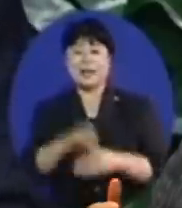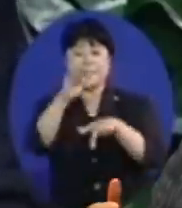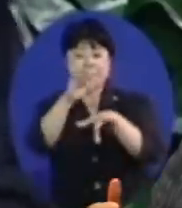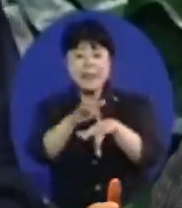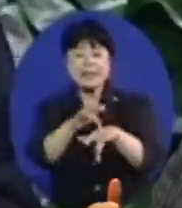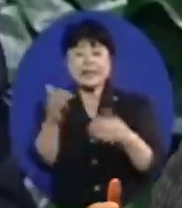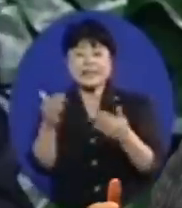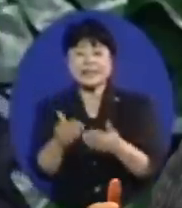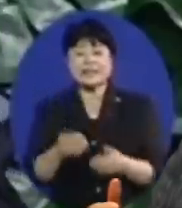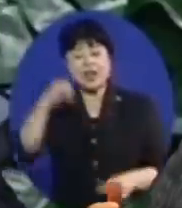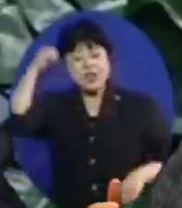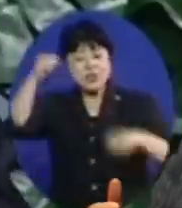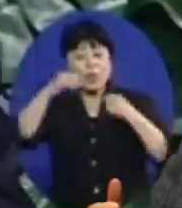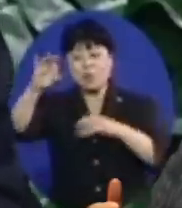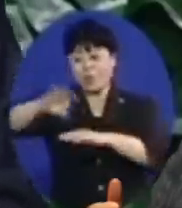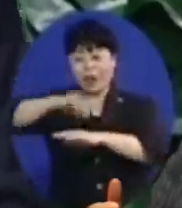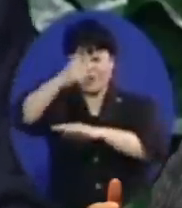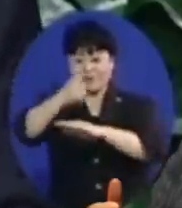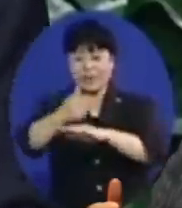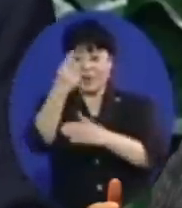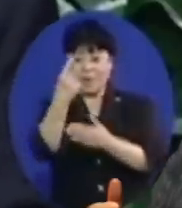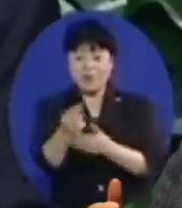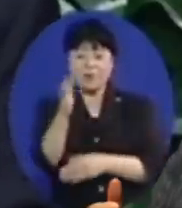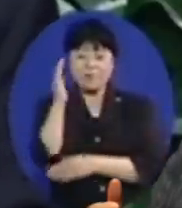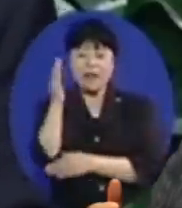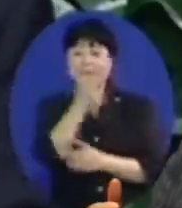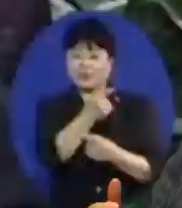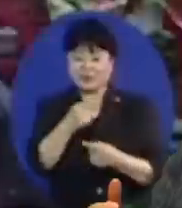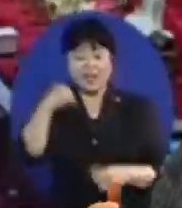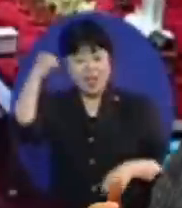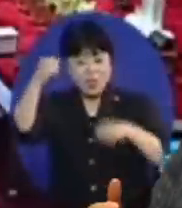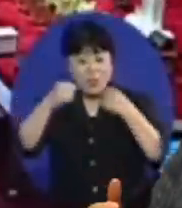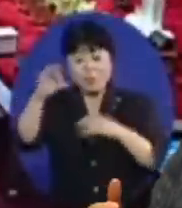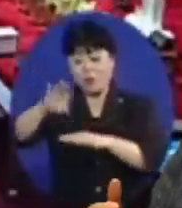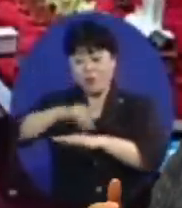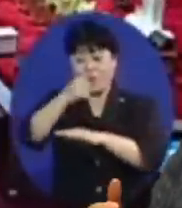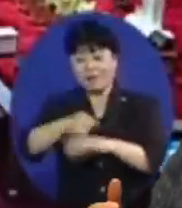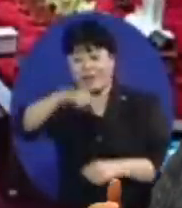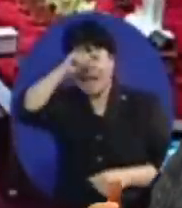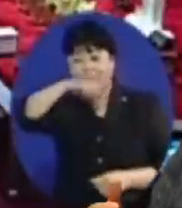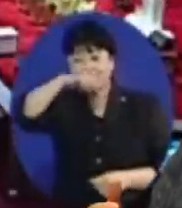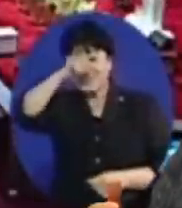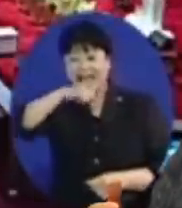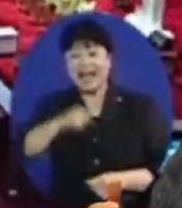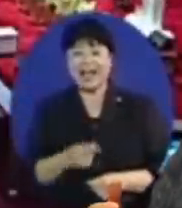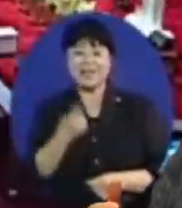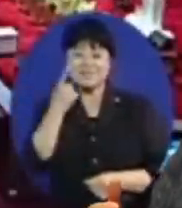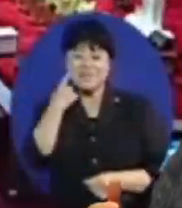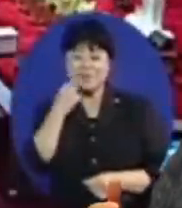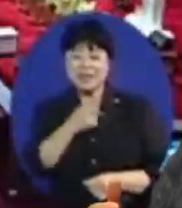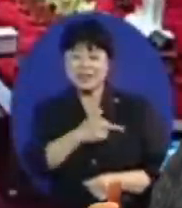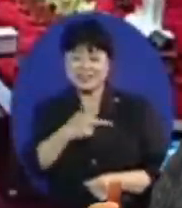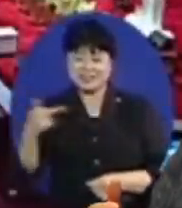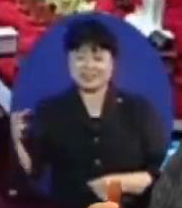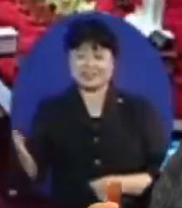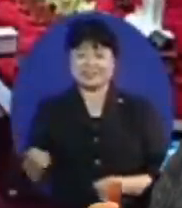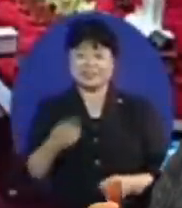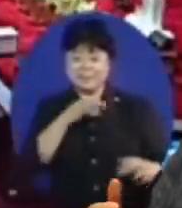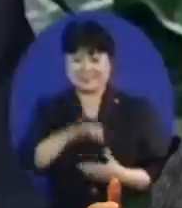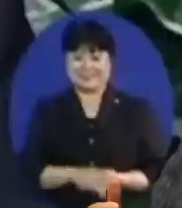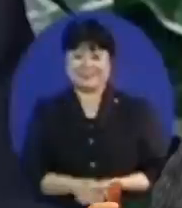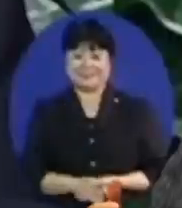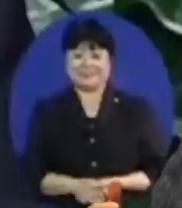하는 일은 동물의 왕국에 나오는 이야기와 꼭 같습니다. 동물의 왕국에 우리 아프리카 대륙을 보면 큰 평원에